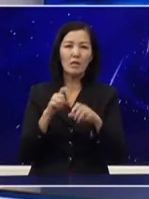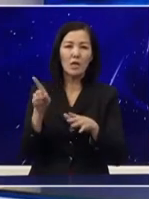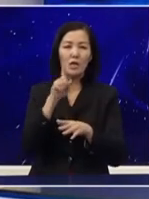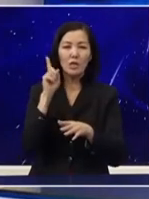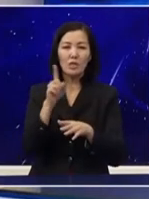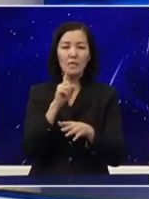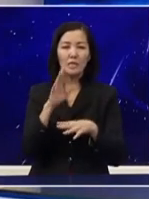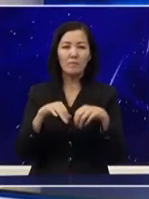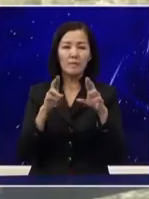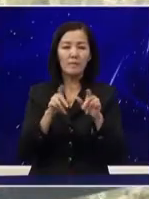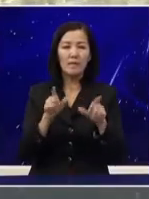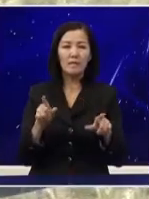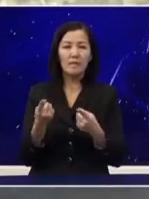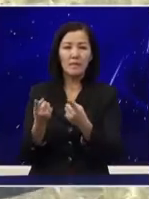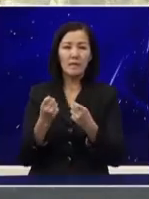мамандар тартылды.